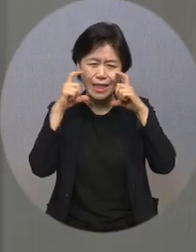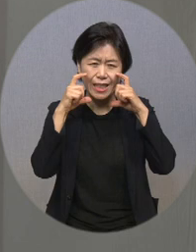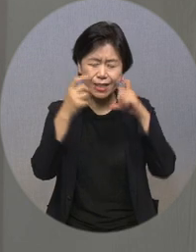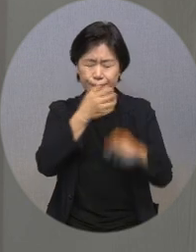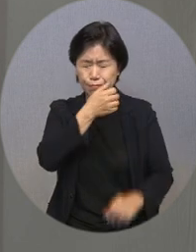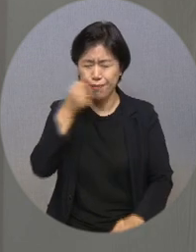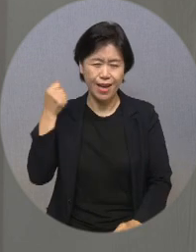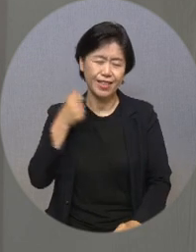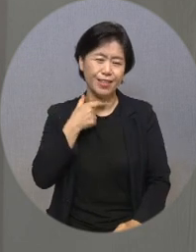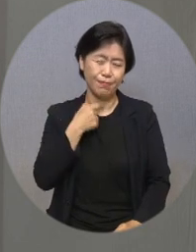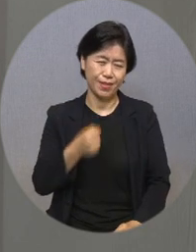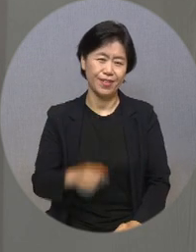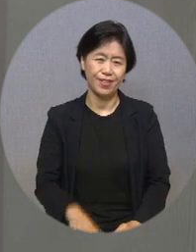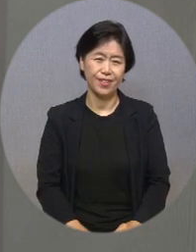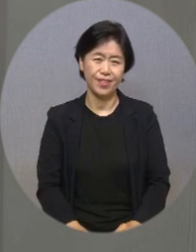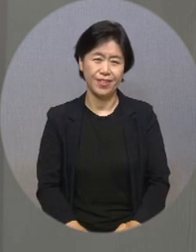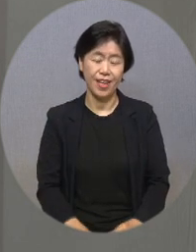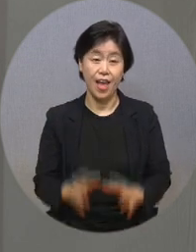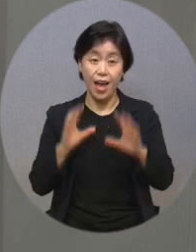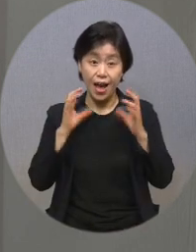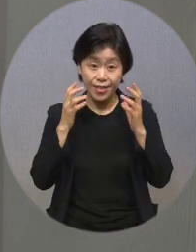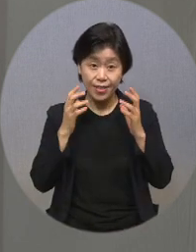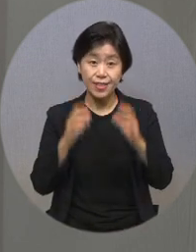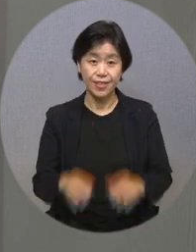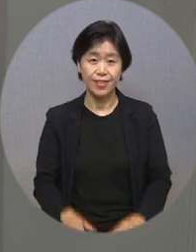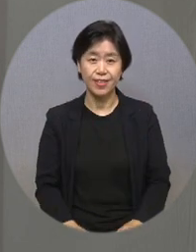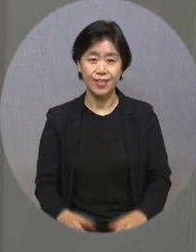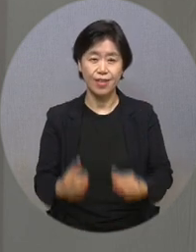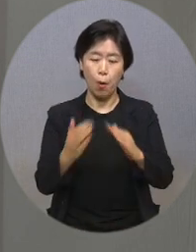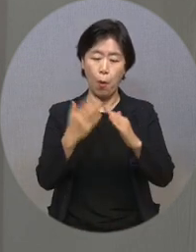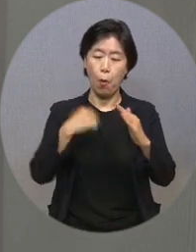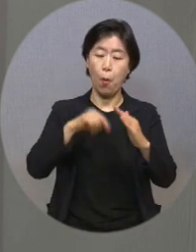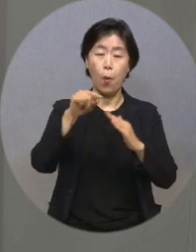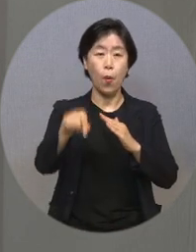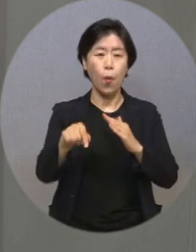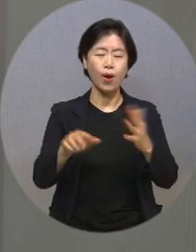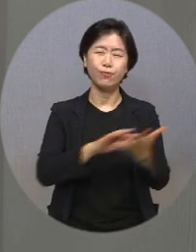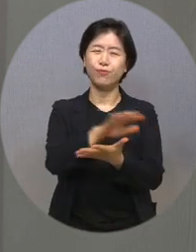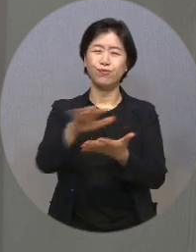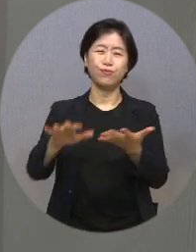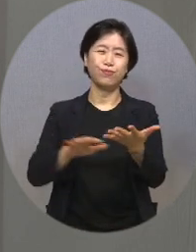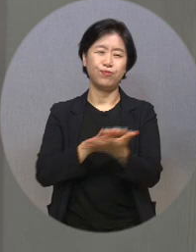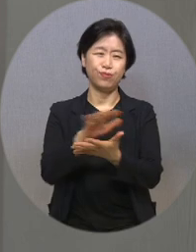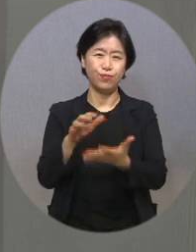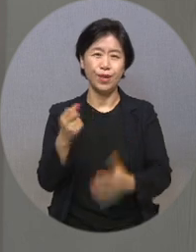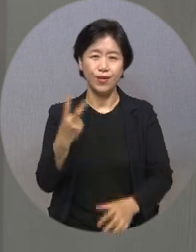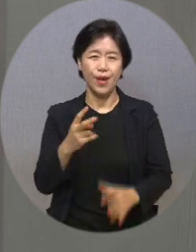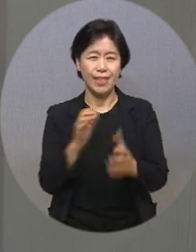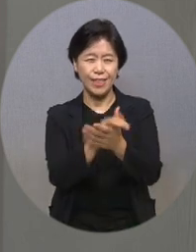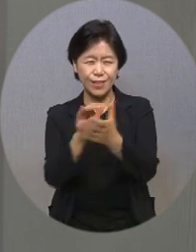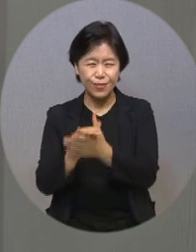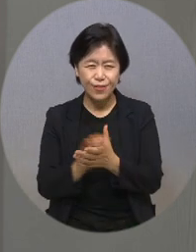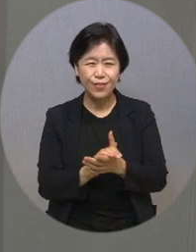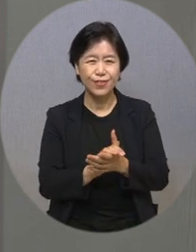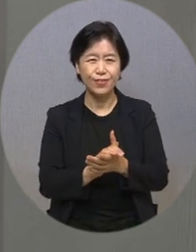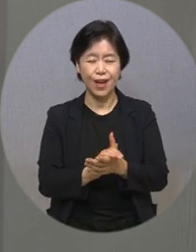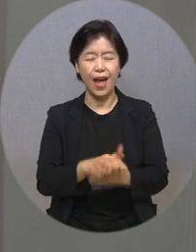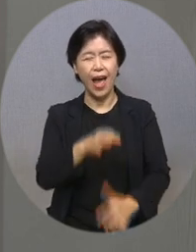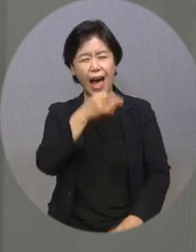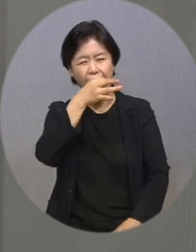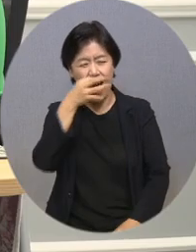않고 우리 아이들이 실내외 놀이터에서 마음껏 뛰어놀고 친구들과 깔깔깔 웃는 모습을 보는 게